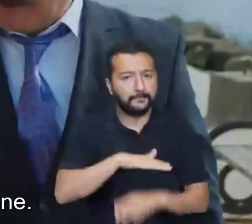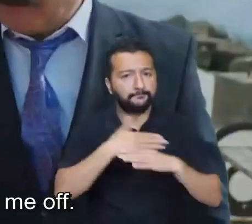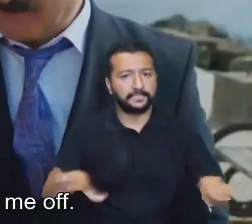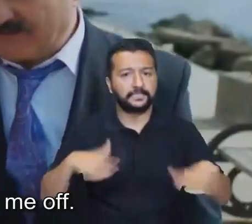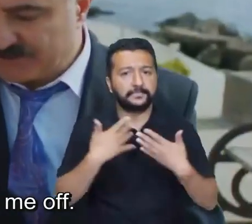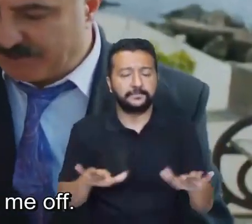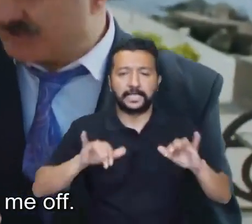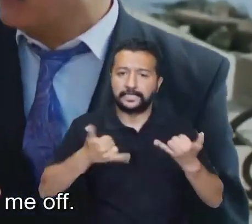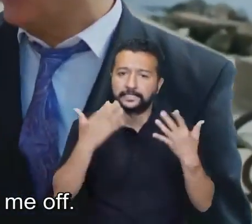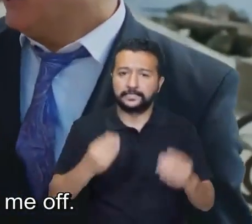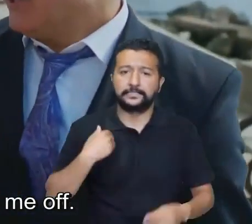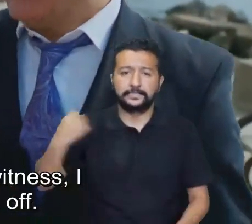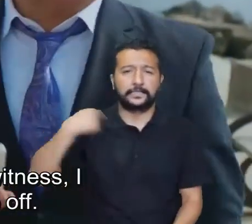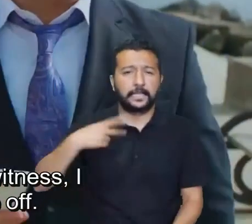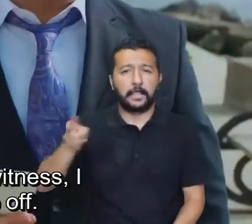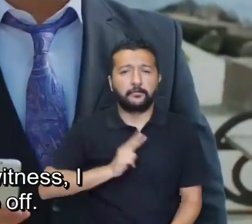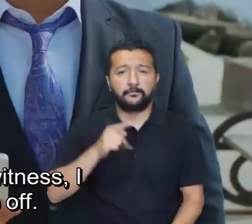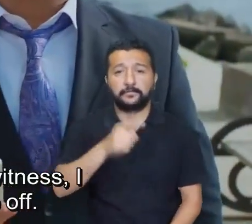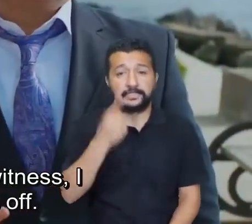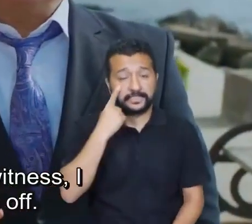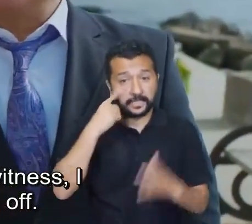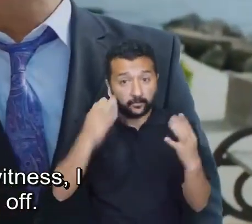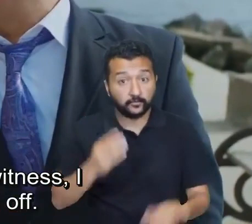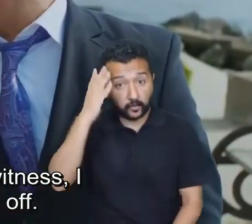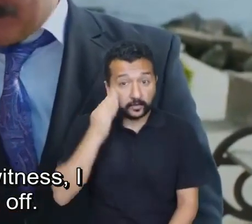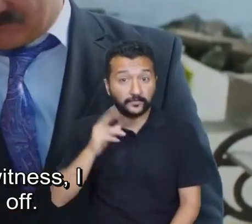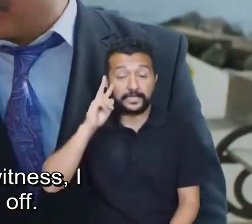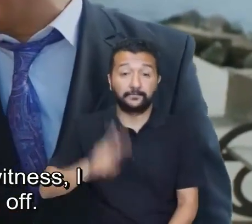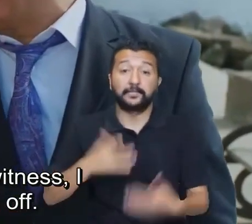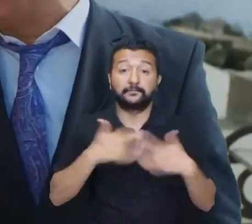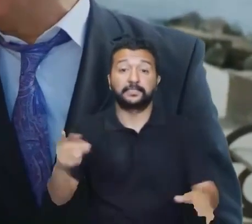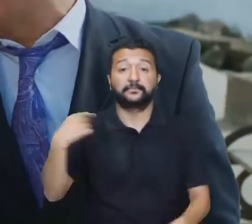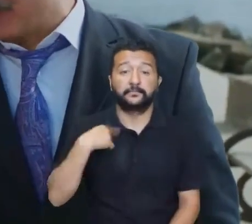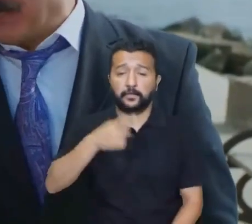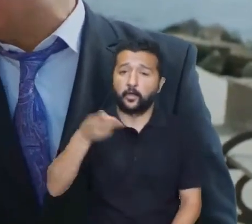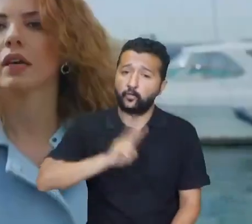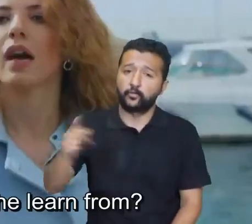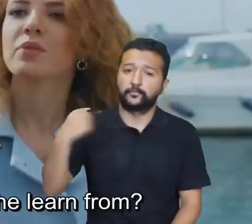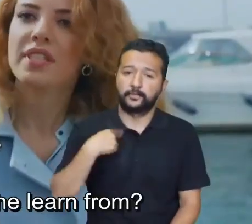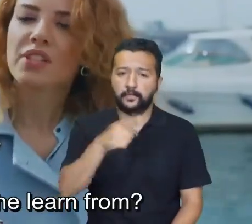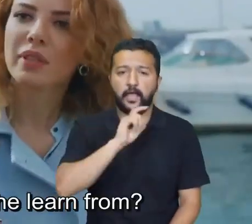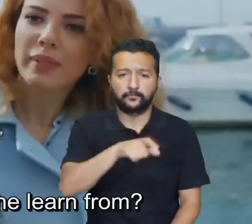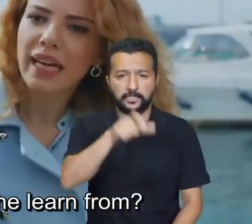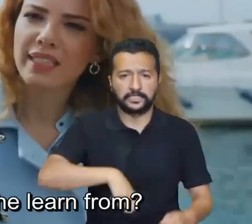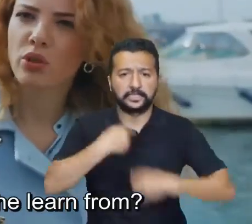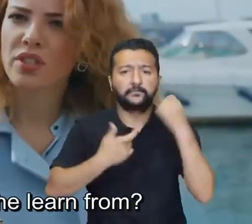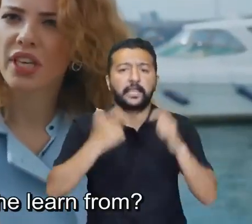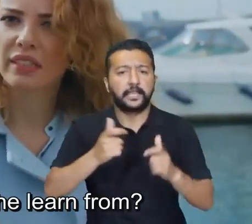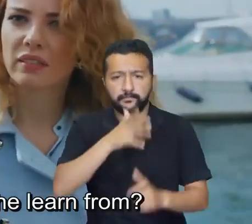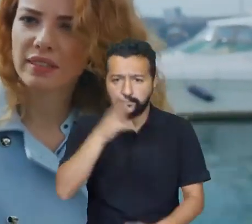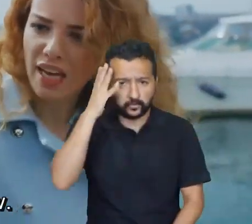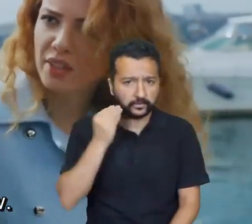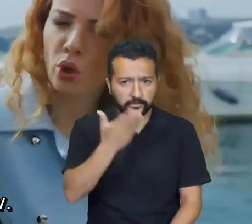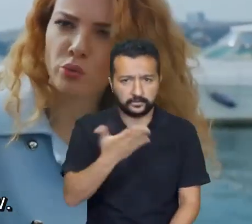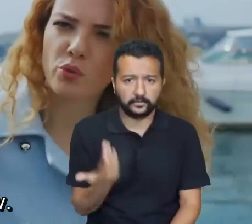bittik. Vallahi bitti, beni keser. Eğer şahit olduğumu öğrenirse vallahi bitirir beni. Öldürür yani. Ay amca saçmalama, nereden